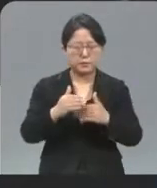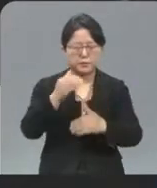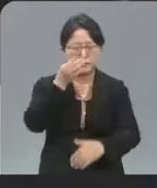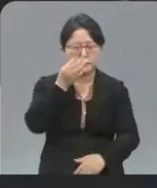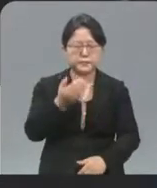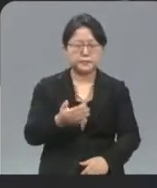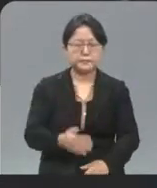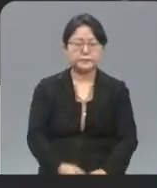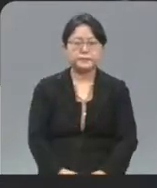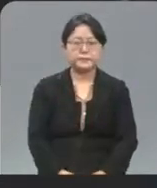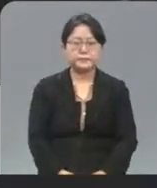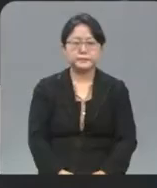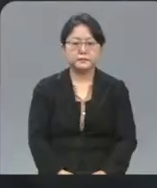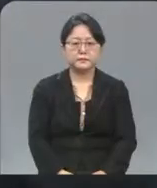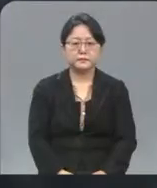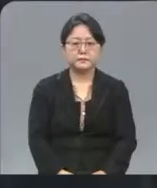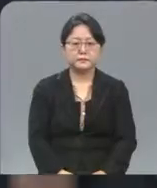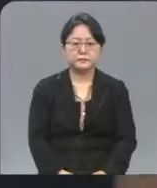기자입니다.